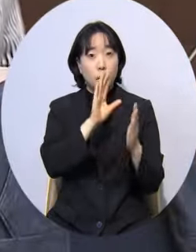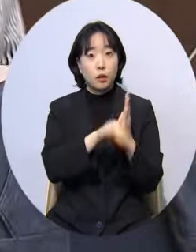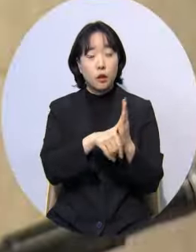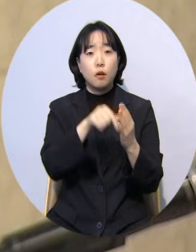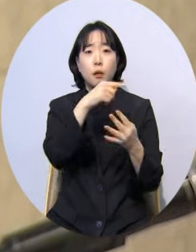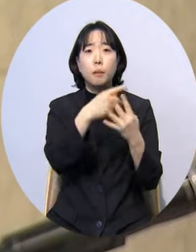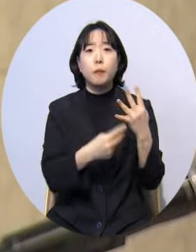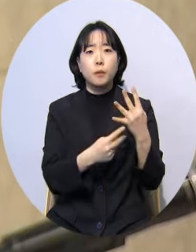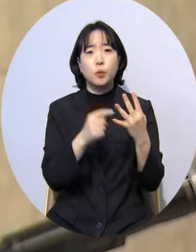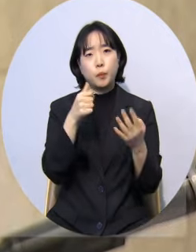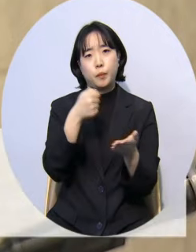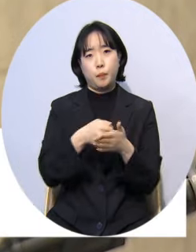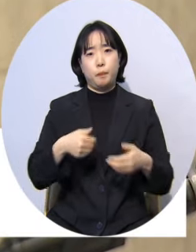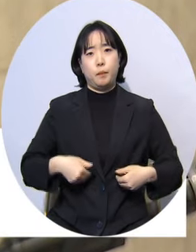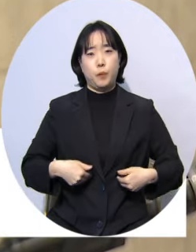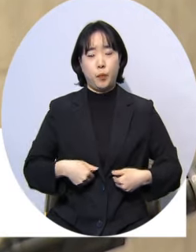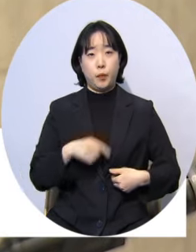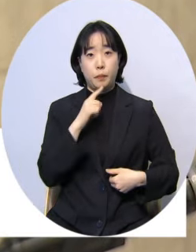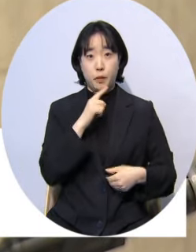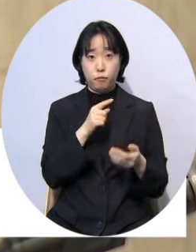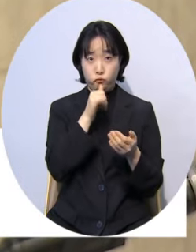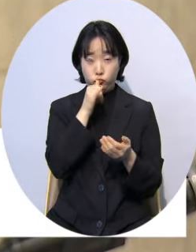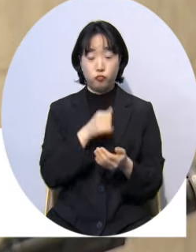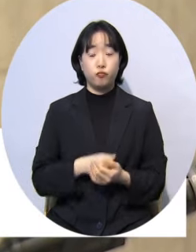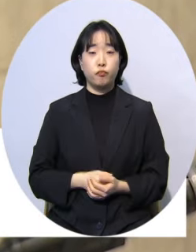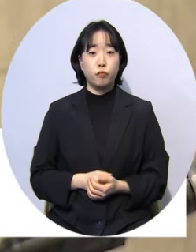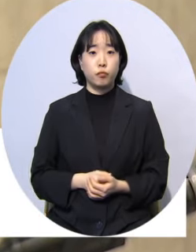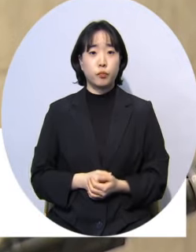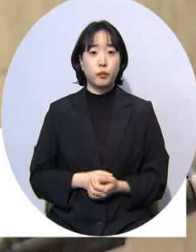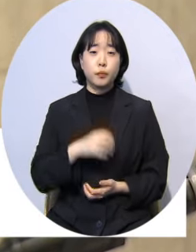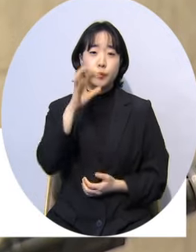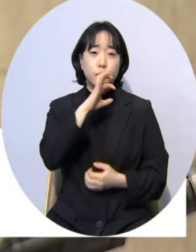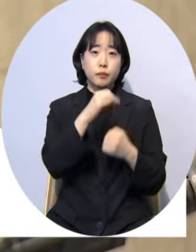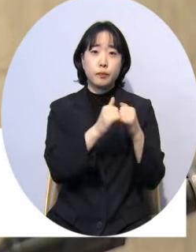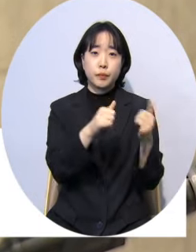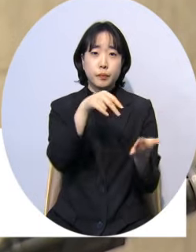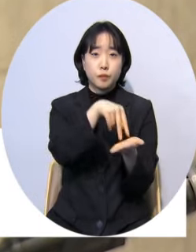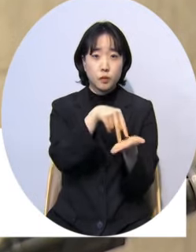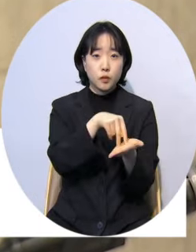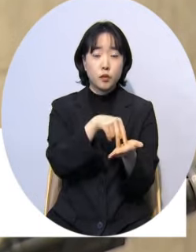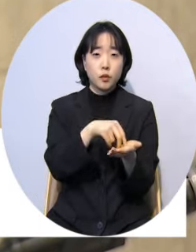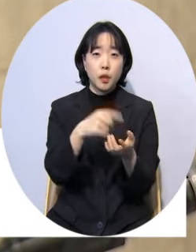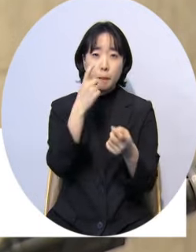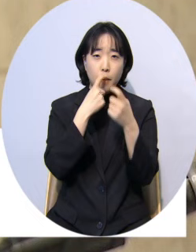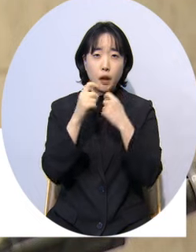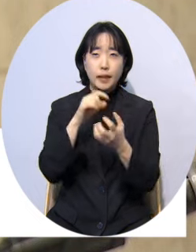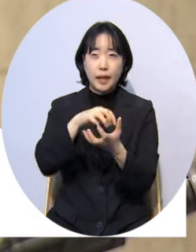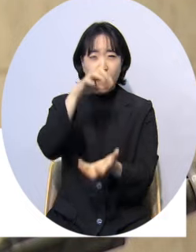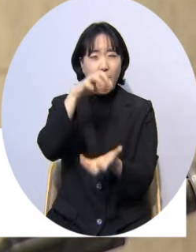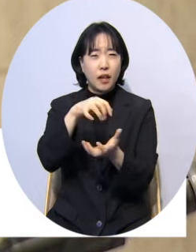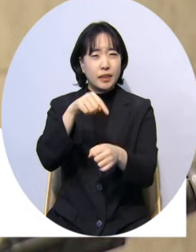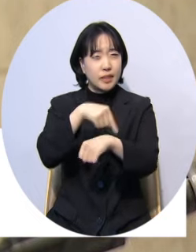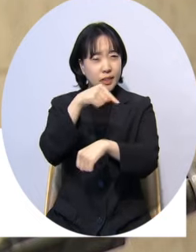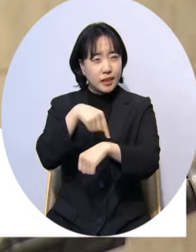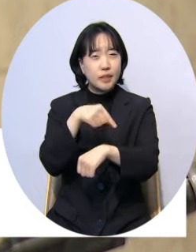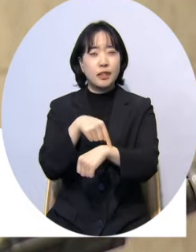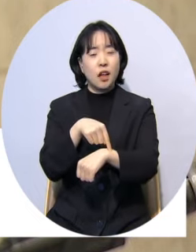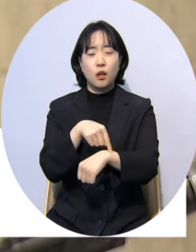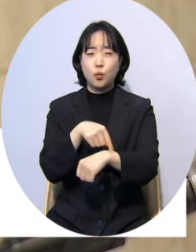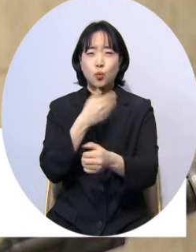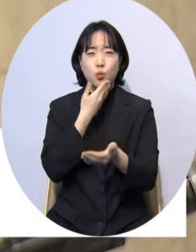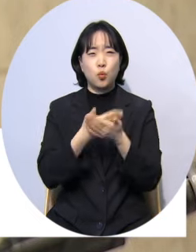있었습니다 공들은 그 수련의 양 즉 수련 시간 수련의